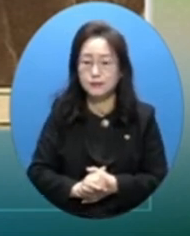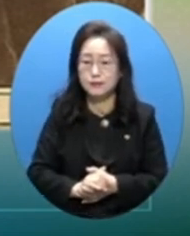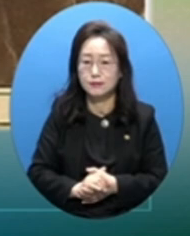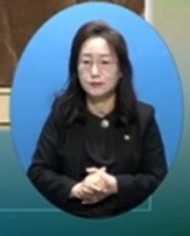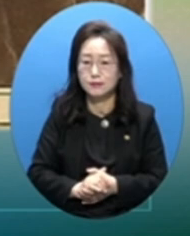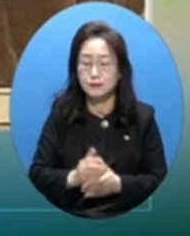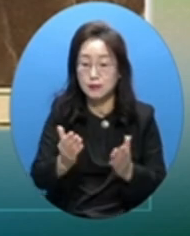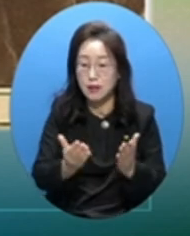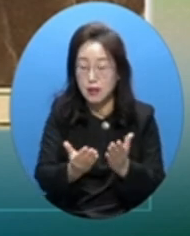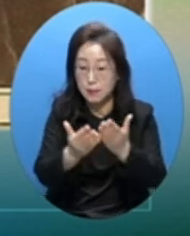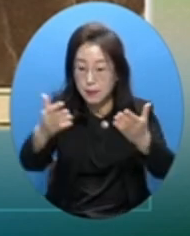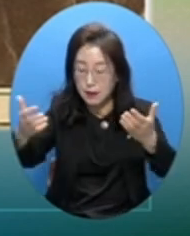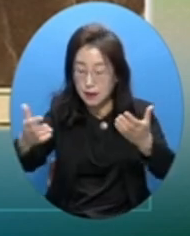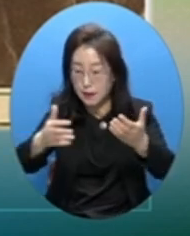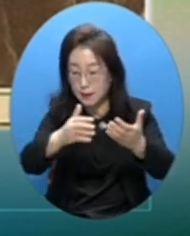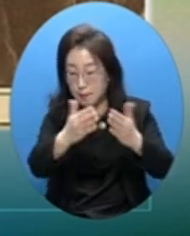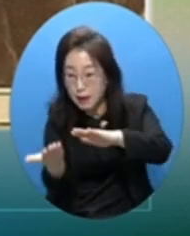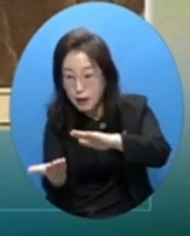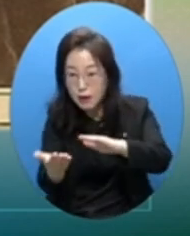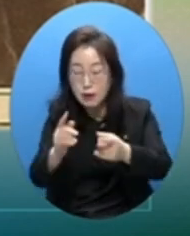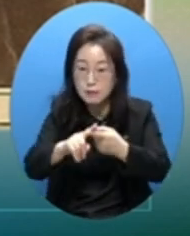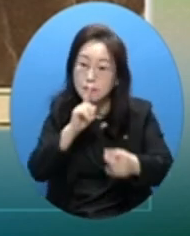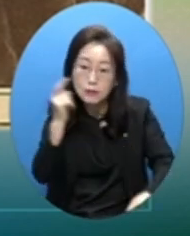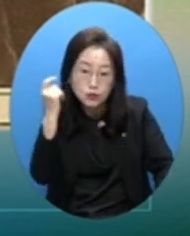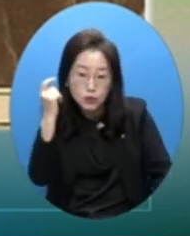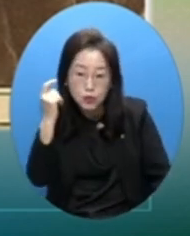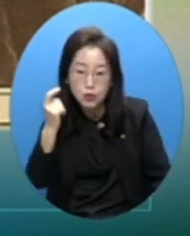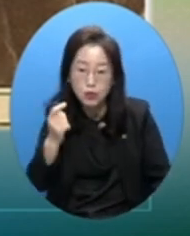배가 사고 났다는 얘기를 듣고 스페포드 씨가